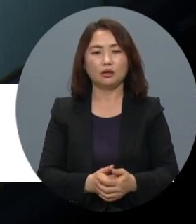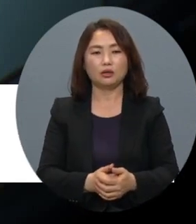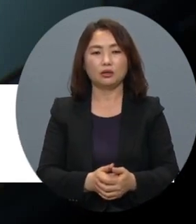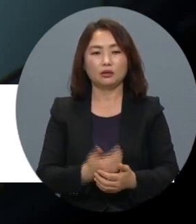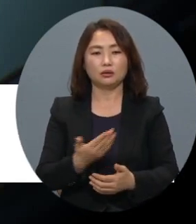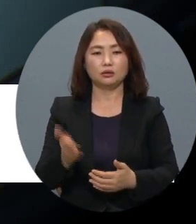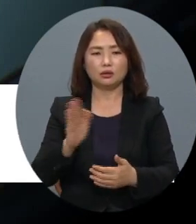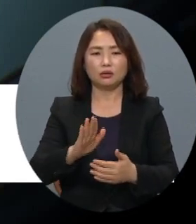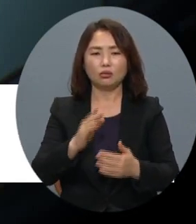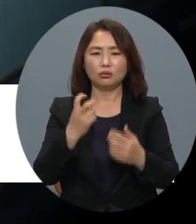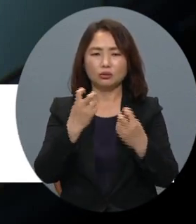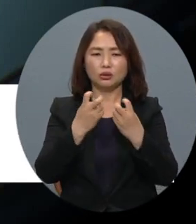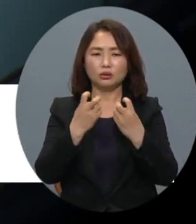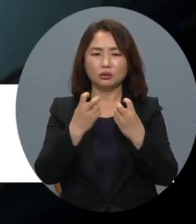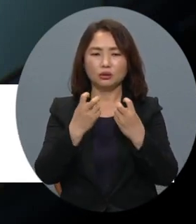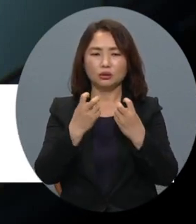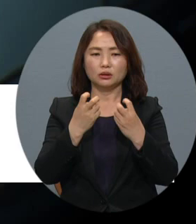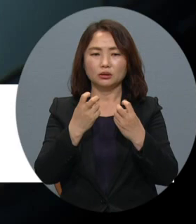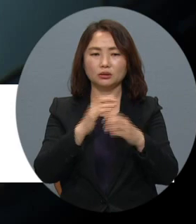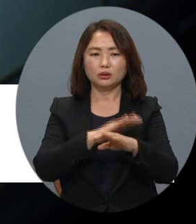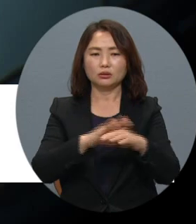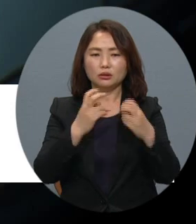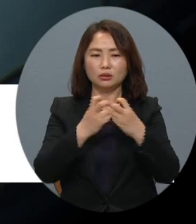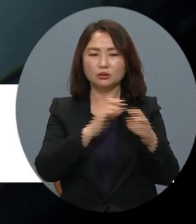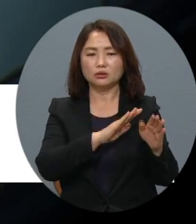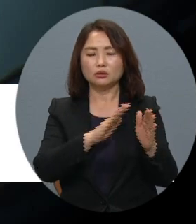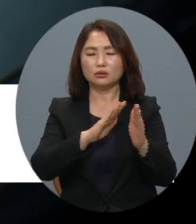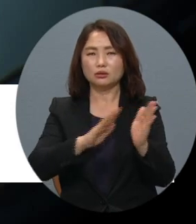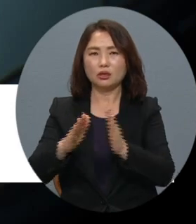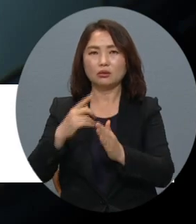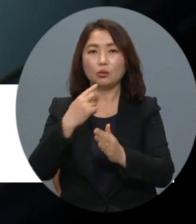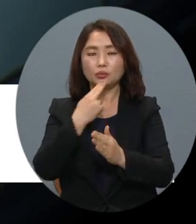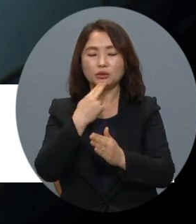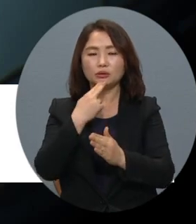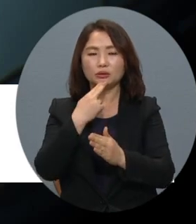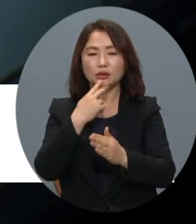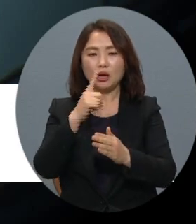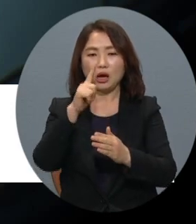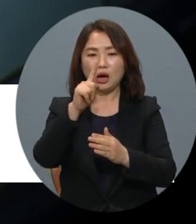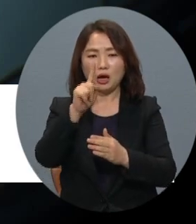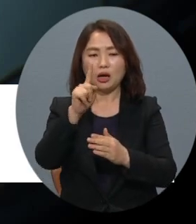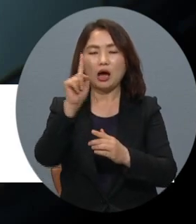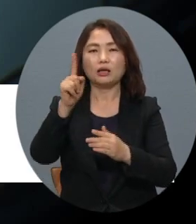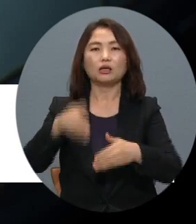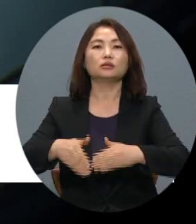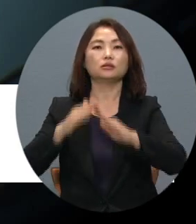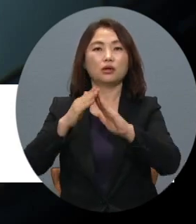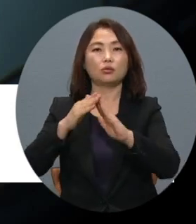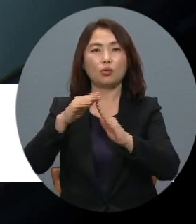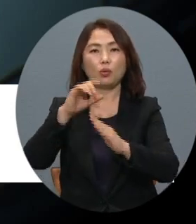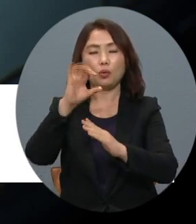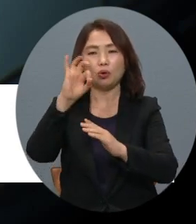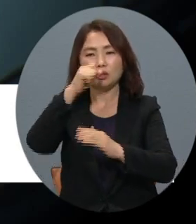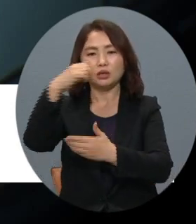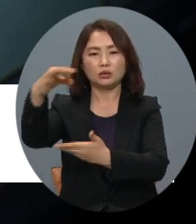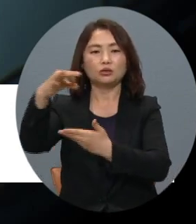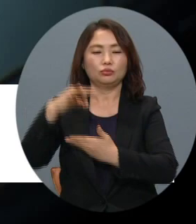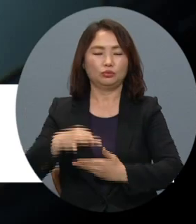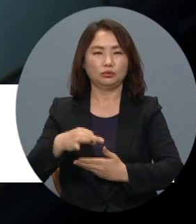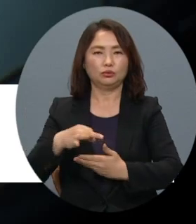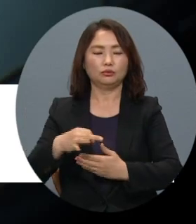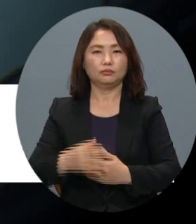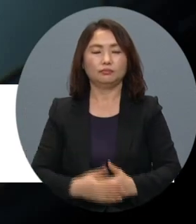그런데 그게 다 어떻게 정리 없이 그냥 하나 더 지어라고 예산이 내려온